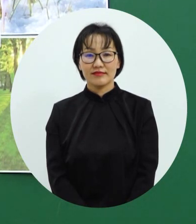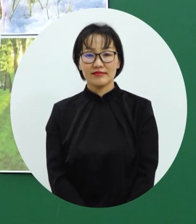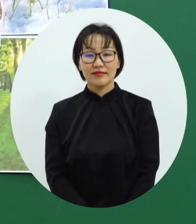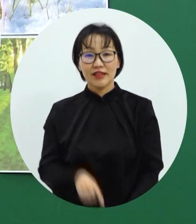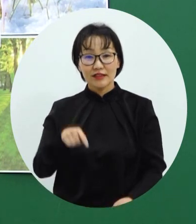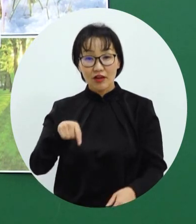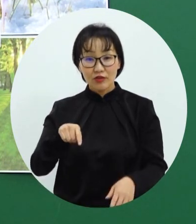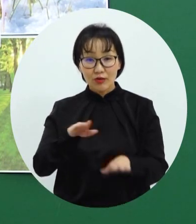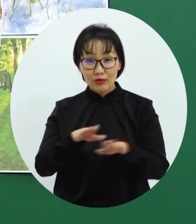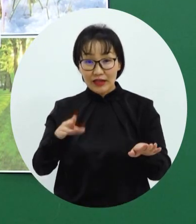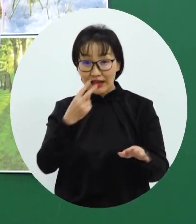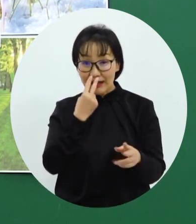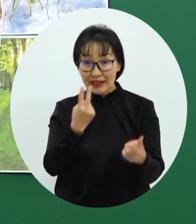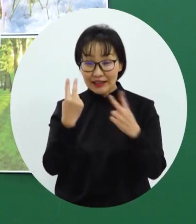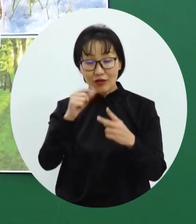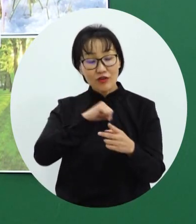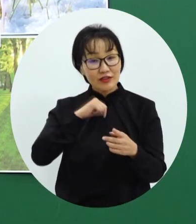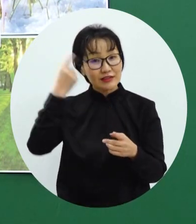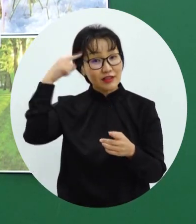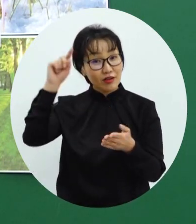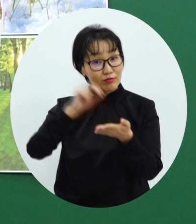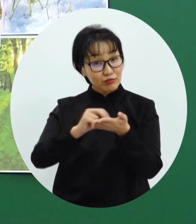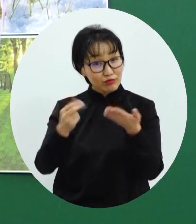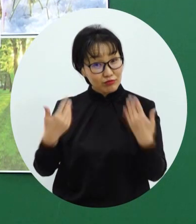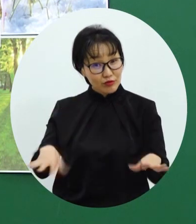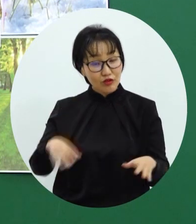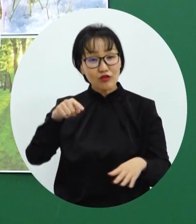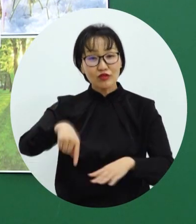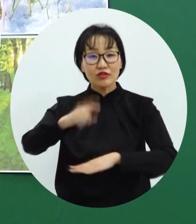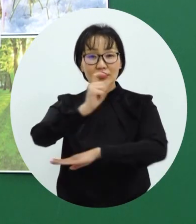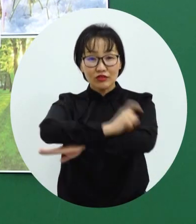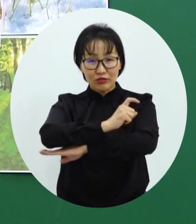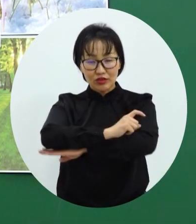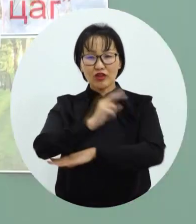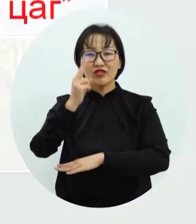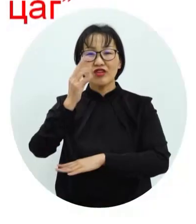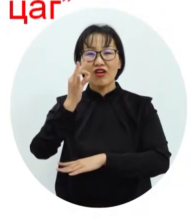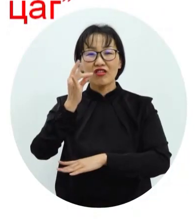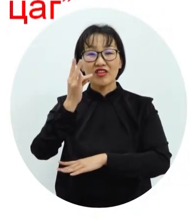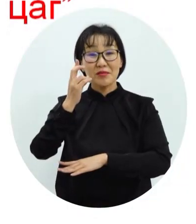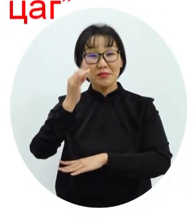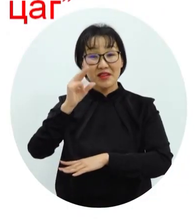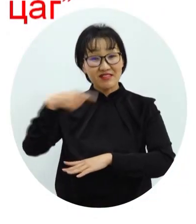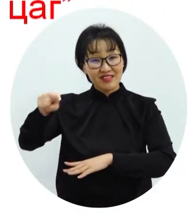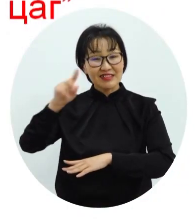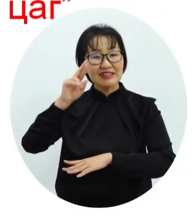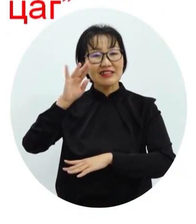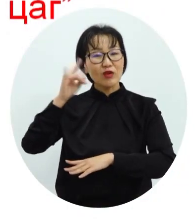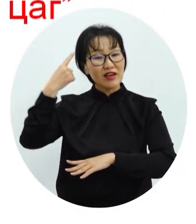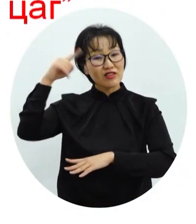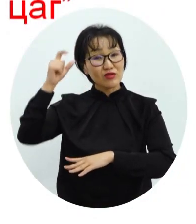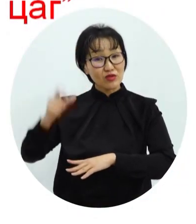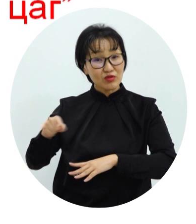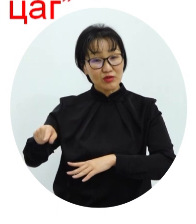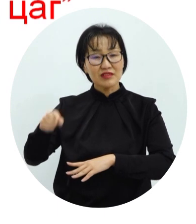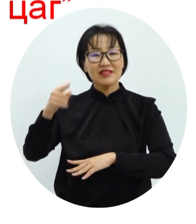За, хүүхдүүдээ. Санаагаа бичсэн болов өнөөдрийн хичээлээр цөмөрөө дорны бэлэгт их яруу найрагч хэмээн нэрлэгдсэн зохиолч